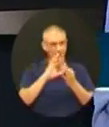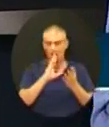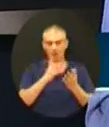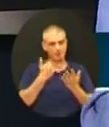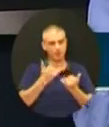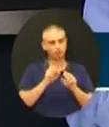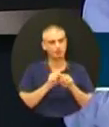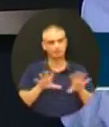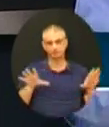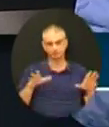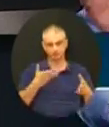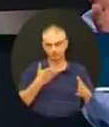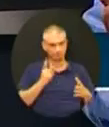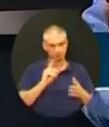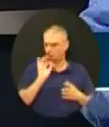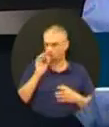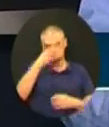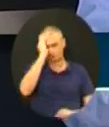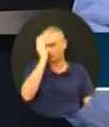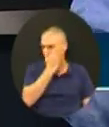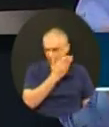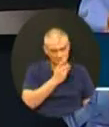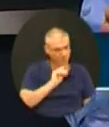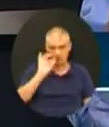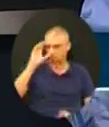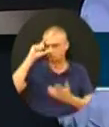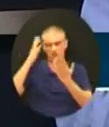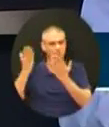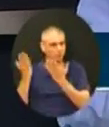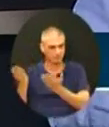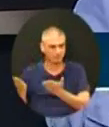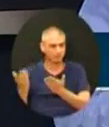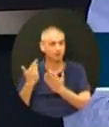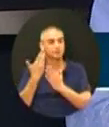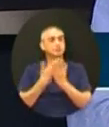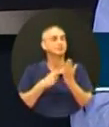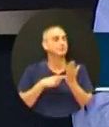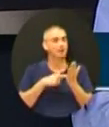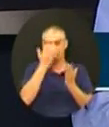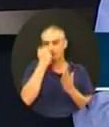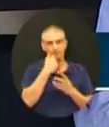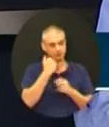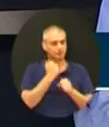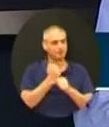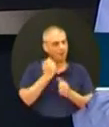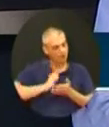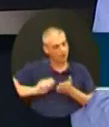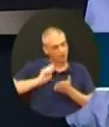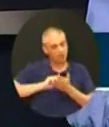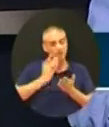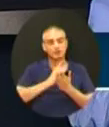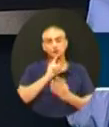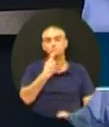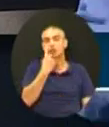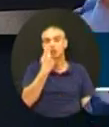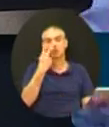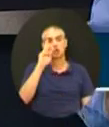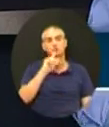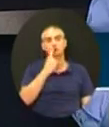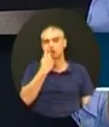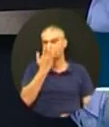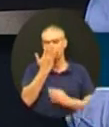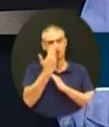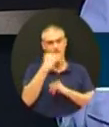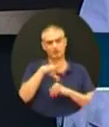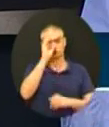הזה מופץ החוצה. אגב, הוא לא בשביל טראמפ, הוא לא בשביל אבו מאזן. המסמך הזה, החמאס עובדת עליו מעל שנה שלמה. יותר משנה, עוד לפני שטראמפ